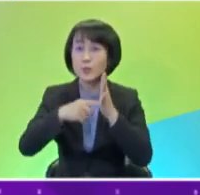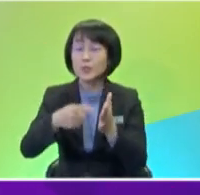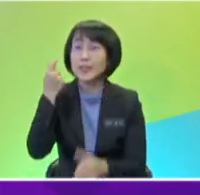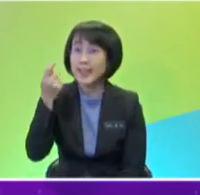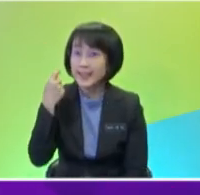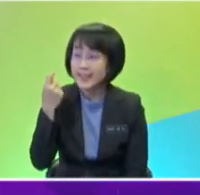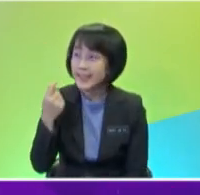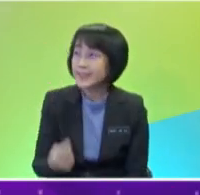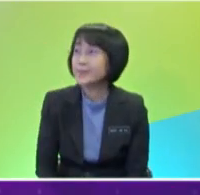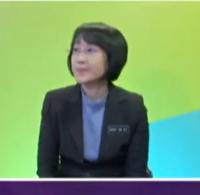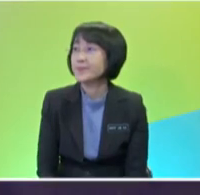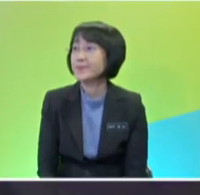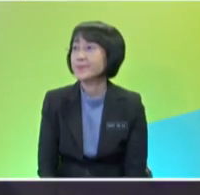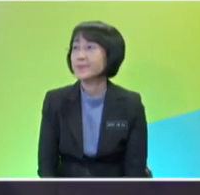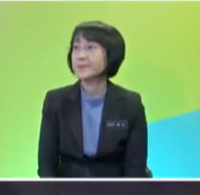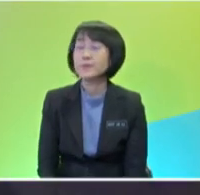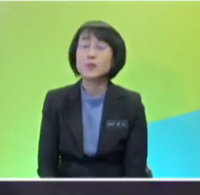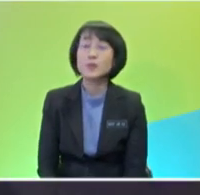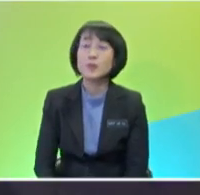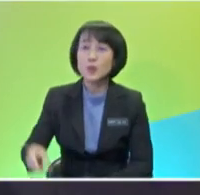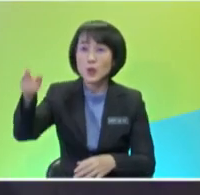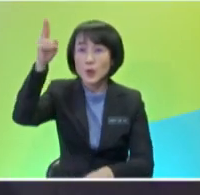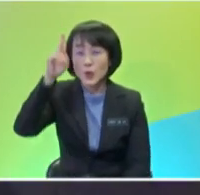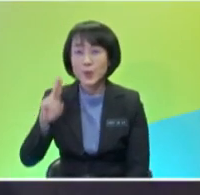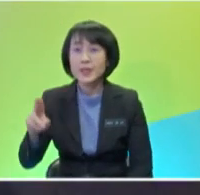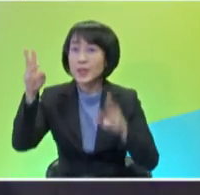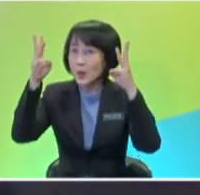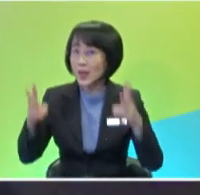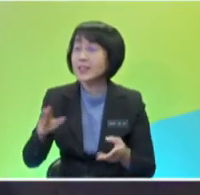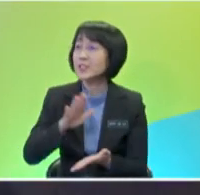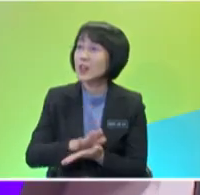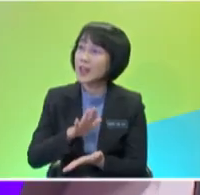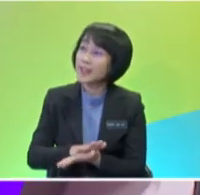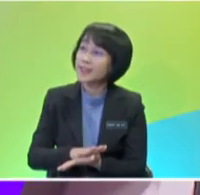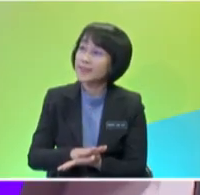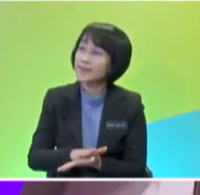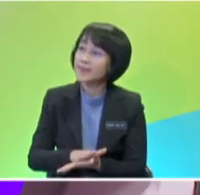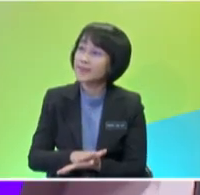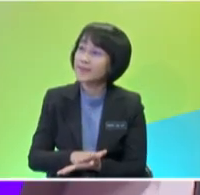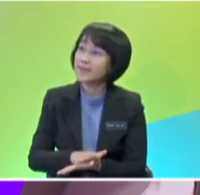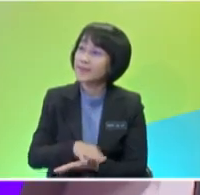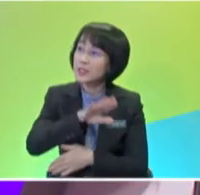dalam cara menghormati warga sekolah Oke sekarang semuanya